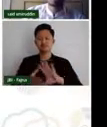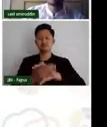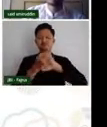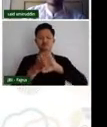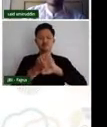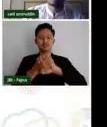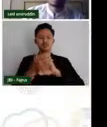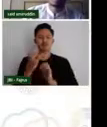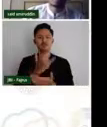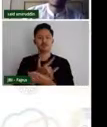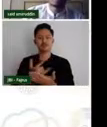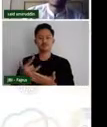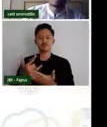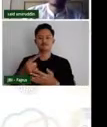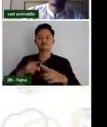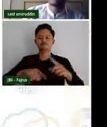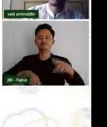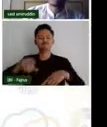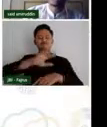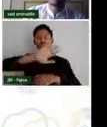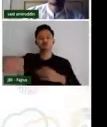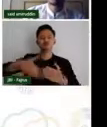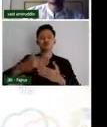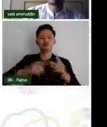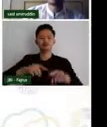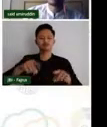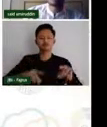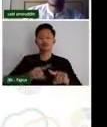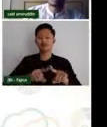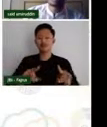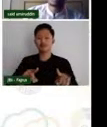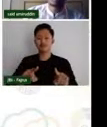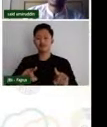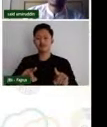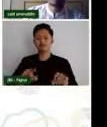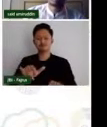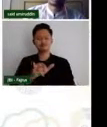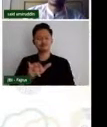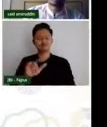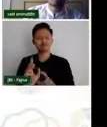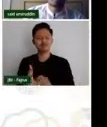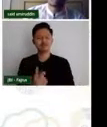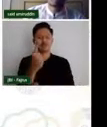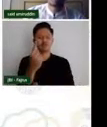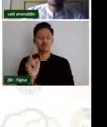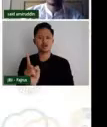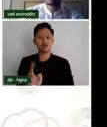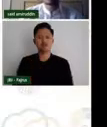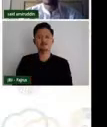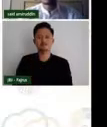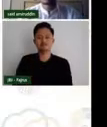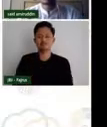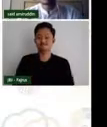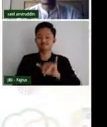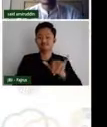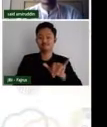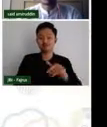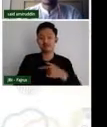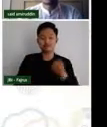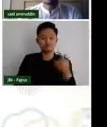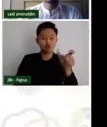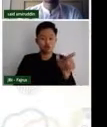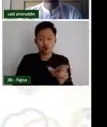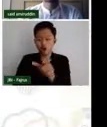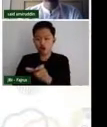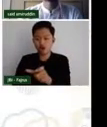beragam dari segala hal. Jadi, namun kita mempunyai suatu kesatuan. Jadi, begitu juga dengan keterbatasan yang dimiliki oleh orang-orang yang berkebutuhan